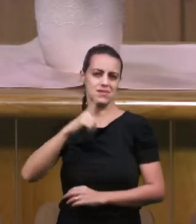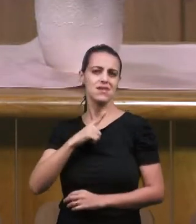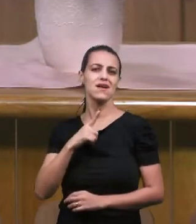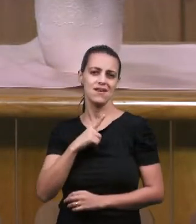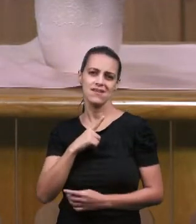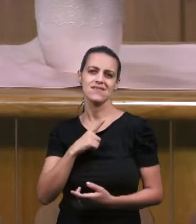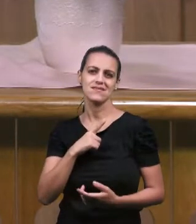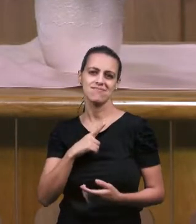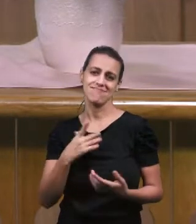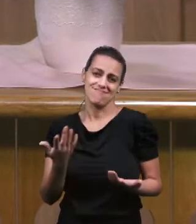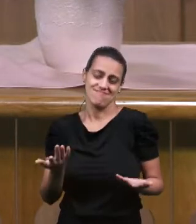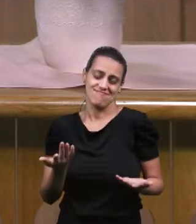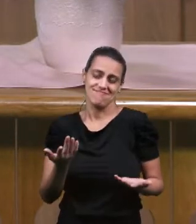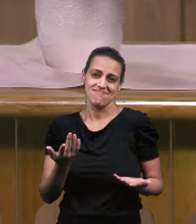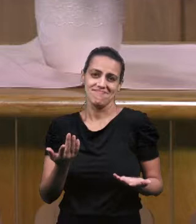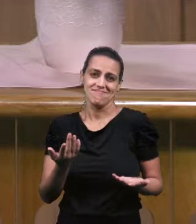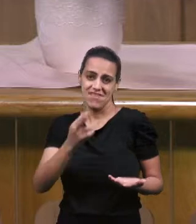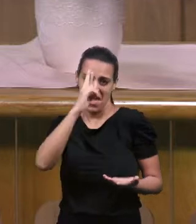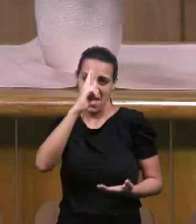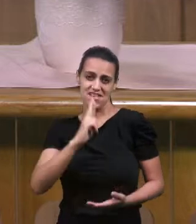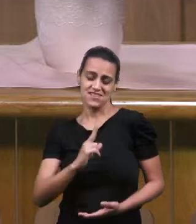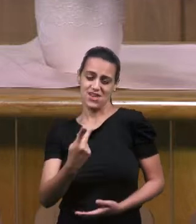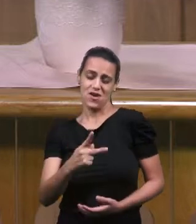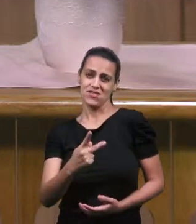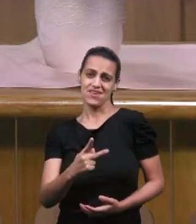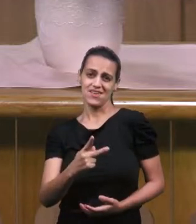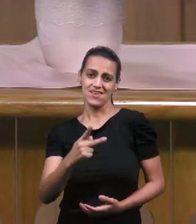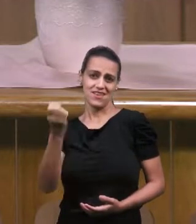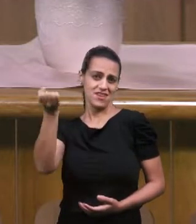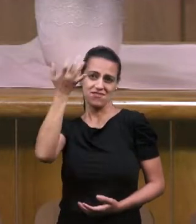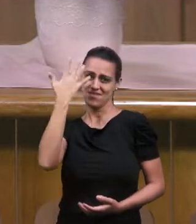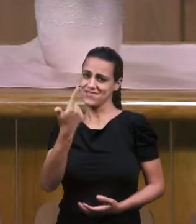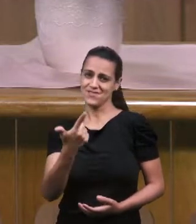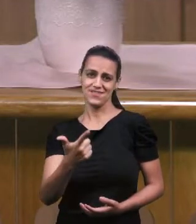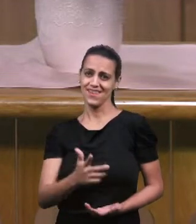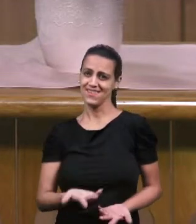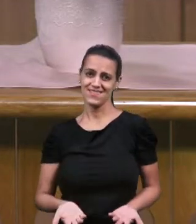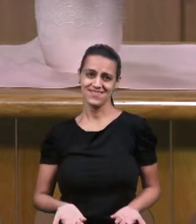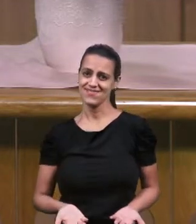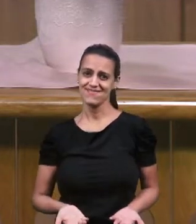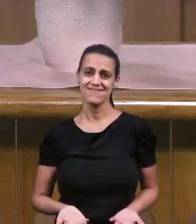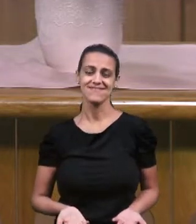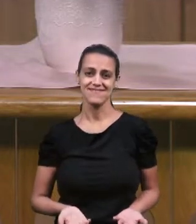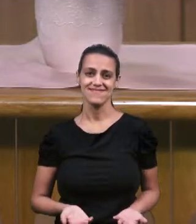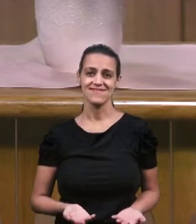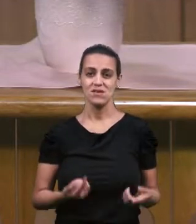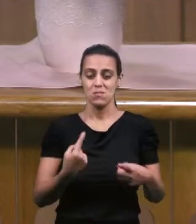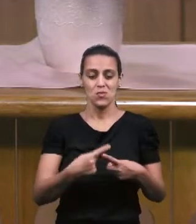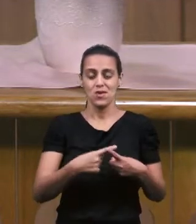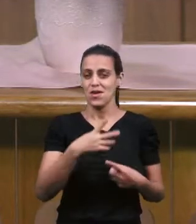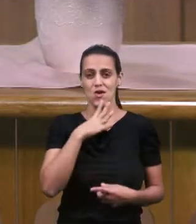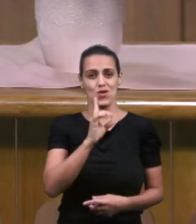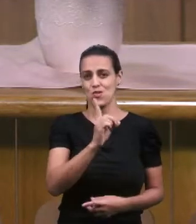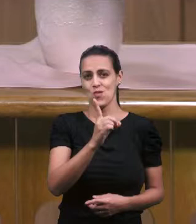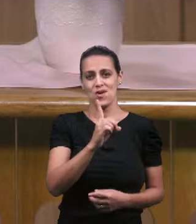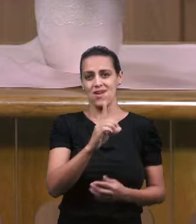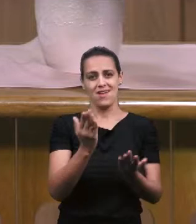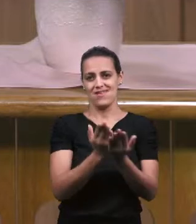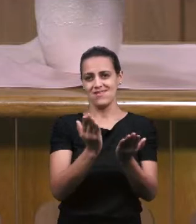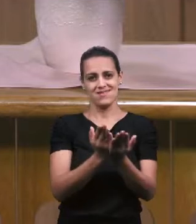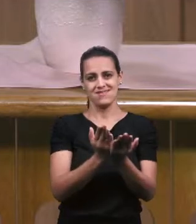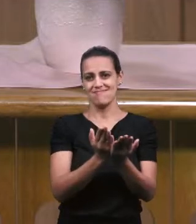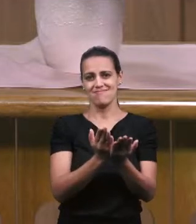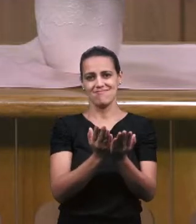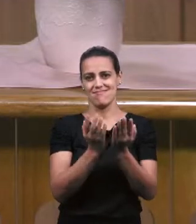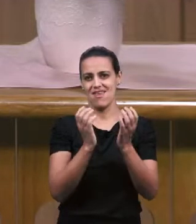une sortie. Ils avaient raison. Ils n'avaient pas la révélation, ils avaient la raison. Pourquoi ils n'avaient pas la révélation? Ils connaissaient